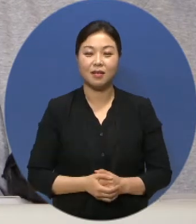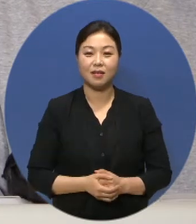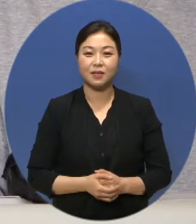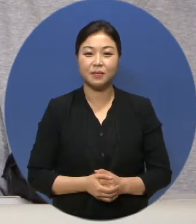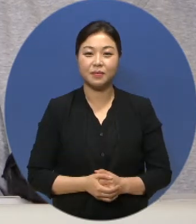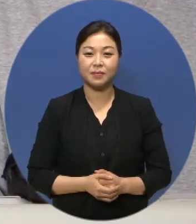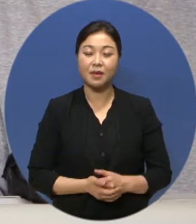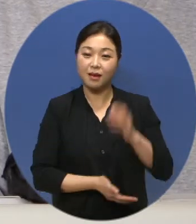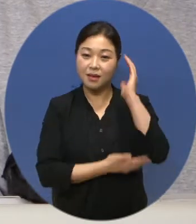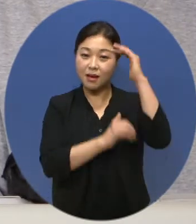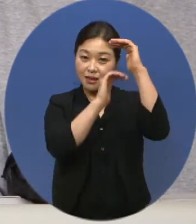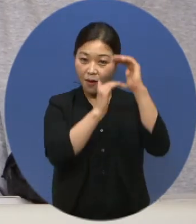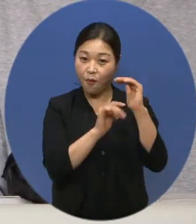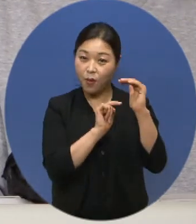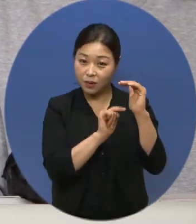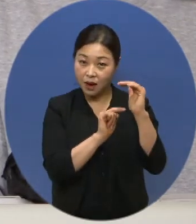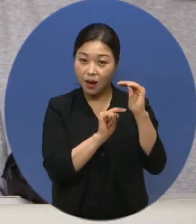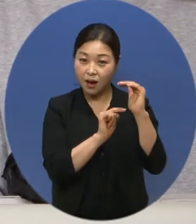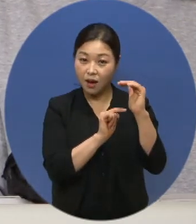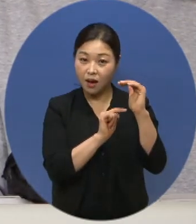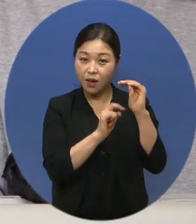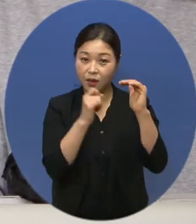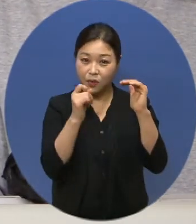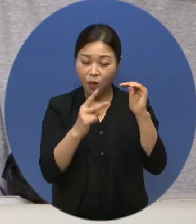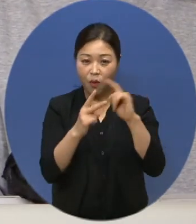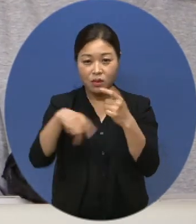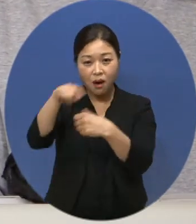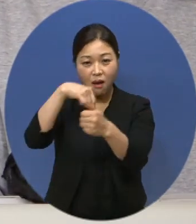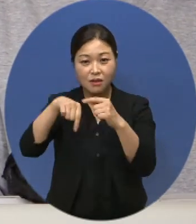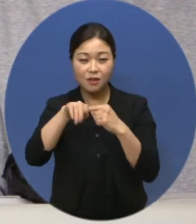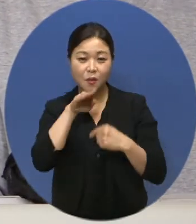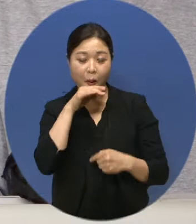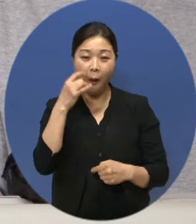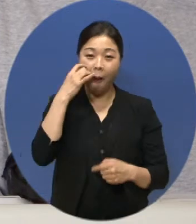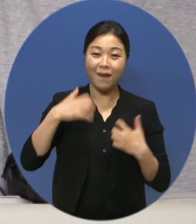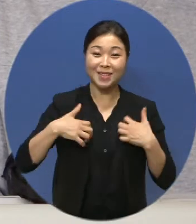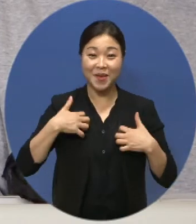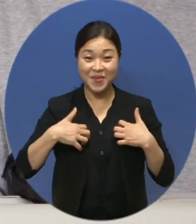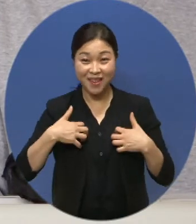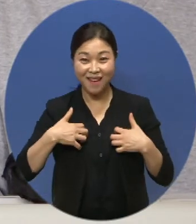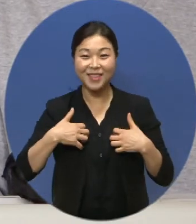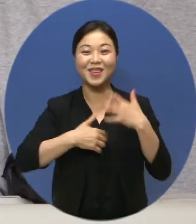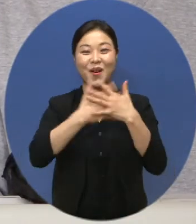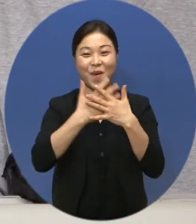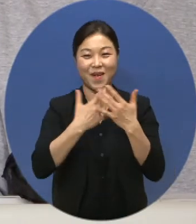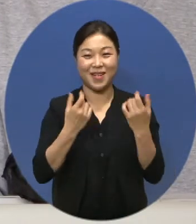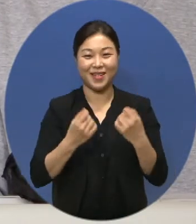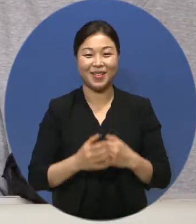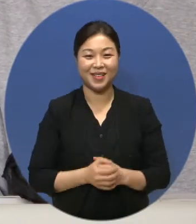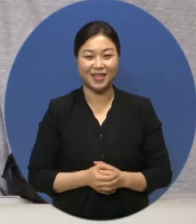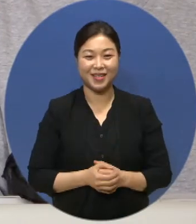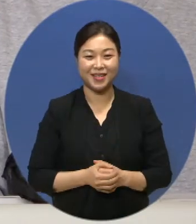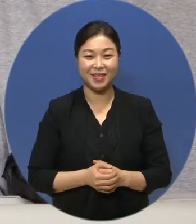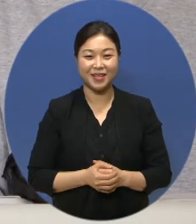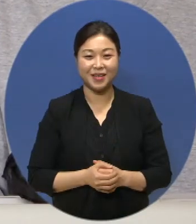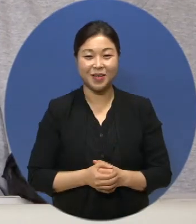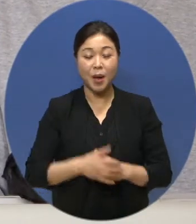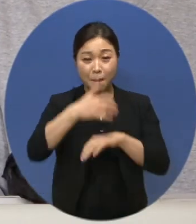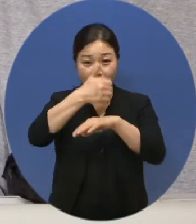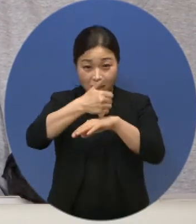그 이야기의 구조와 세팅 자체가 너무 흥미로웠었던 영화였고 네. 그리고